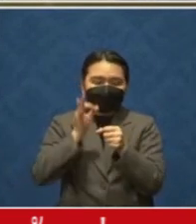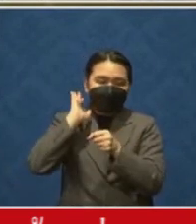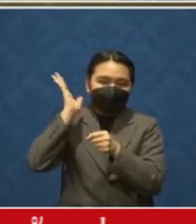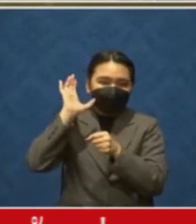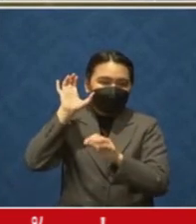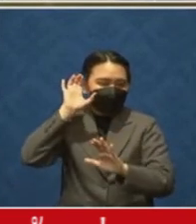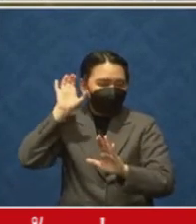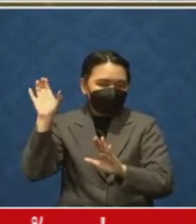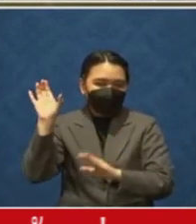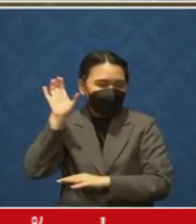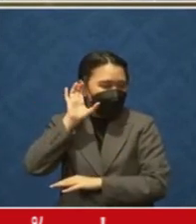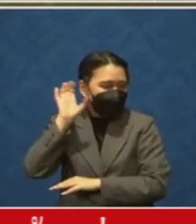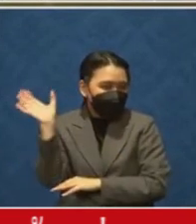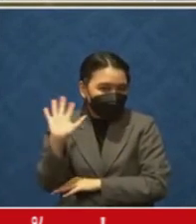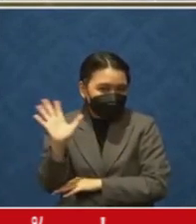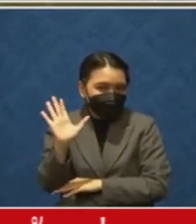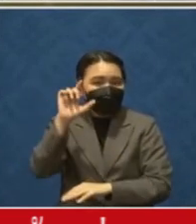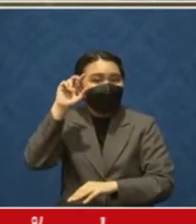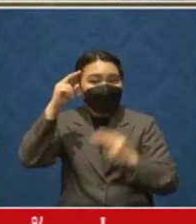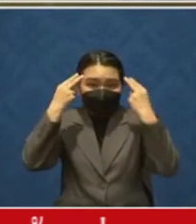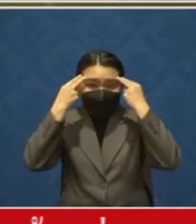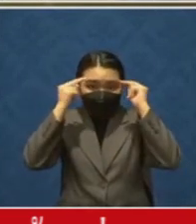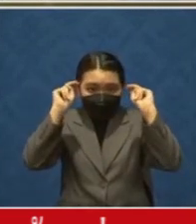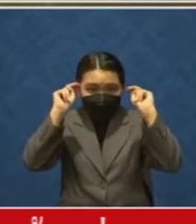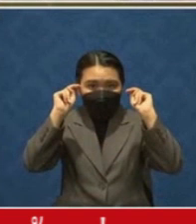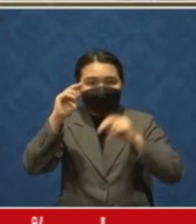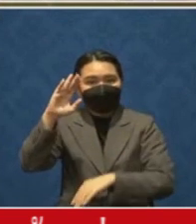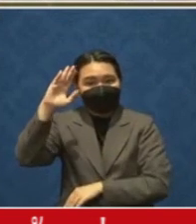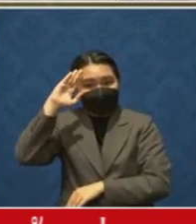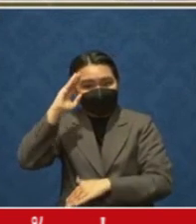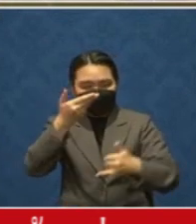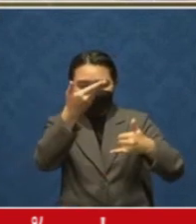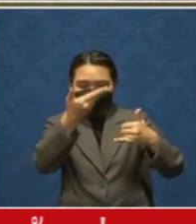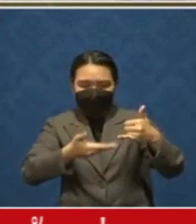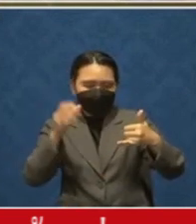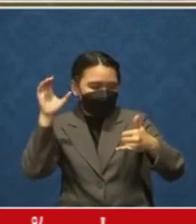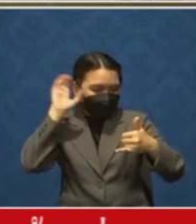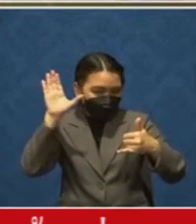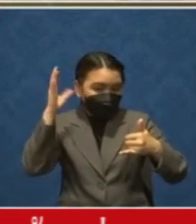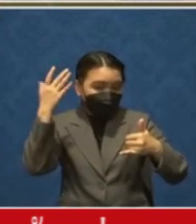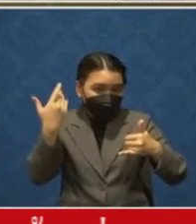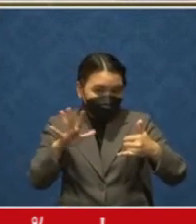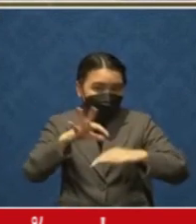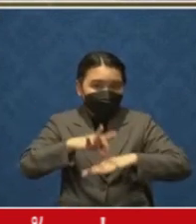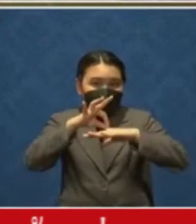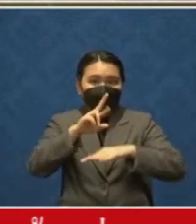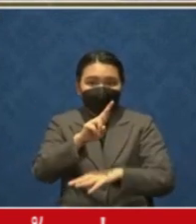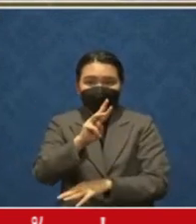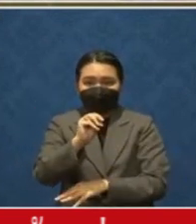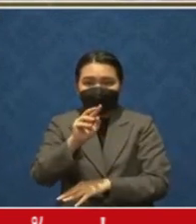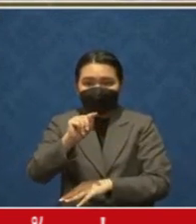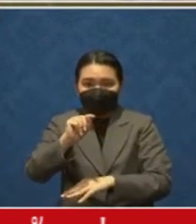จันทร์โอชานายกรัฐมนตรีและอีกฐานะหนึ่งคือท่านเป็นรัฐมนตรีว่าการกระทรวงกลาโหม